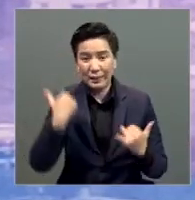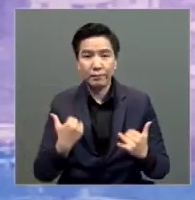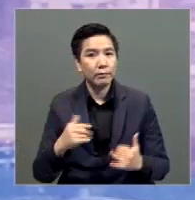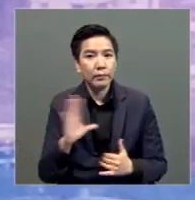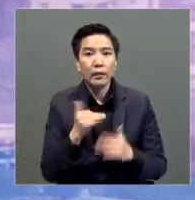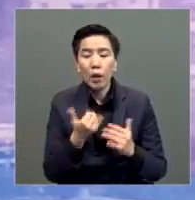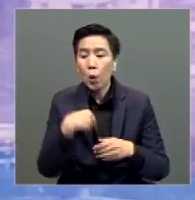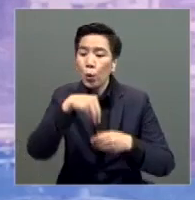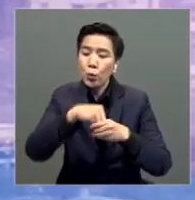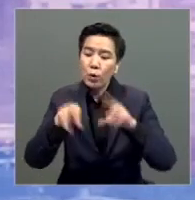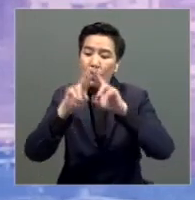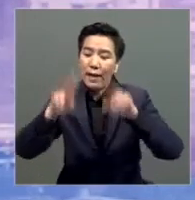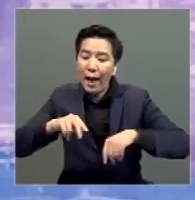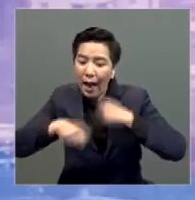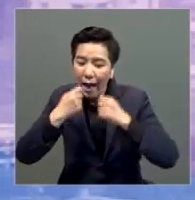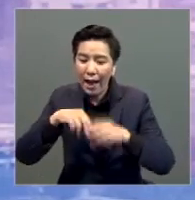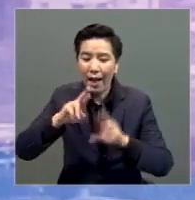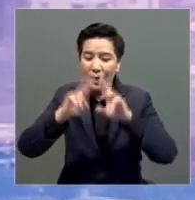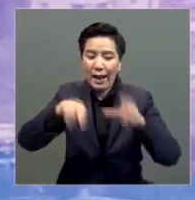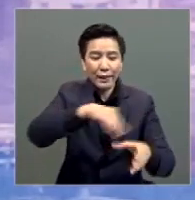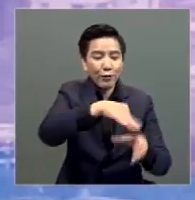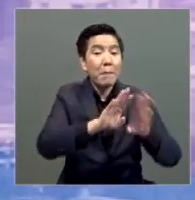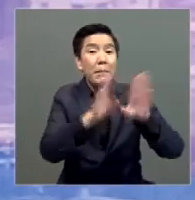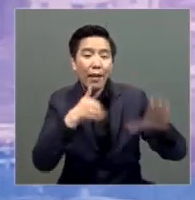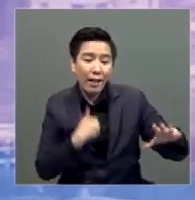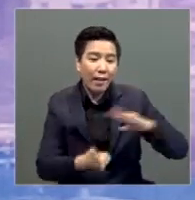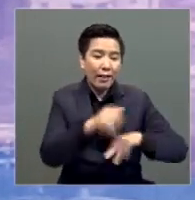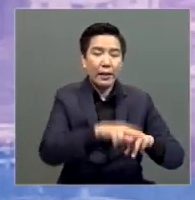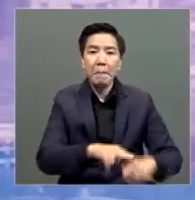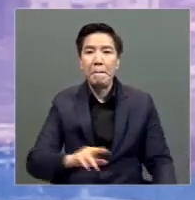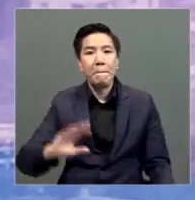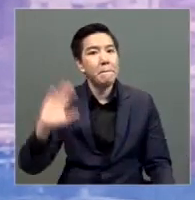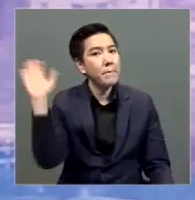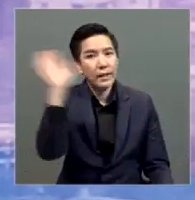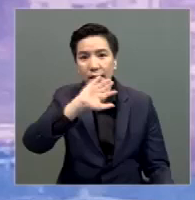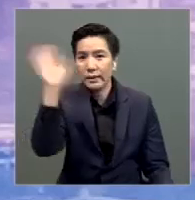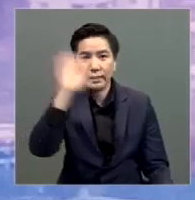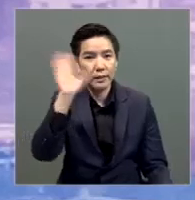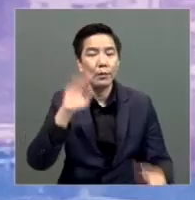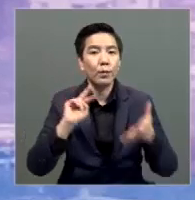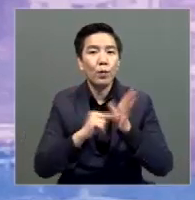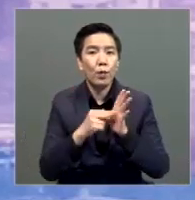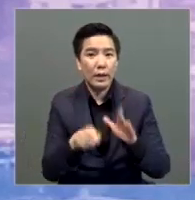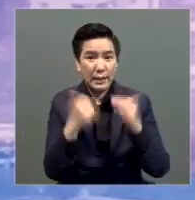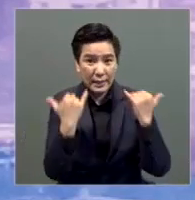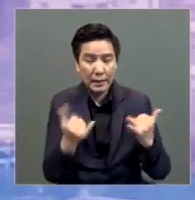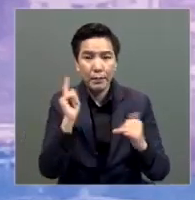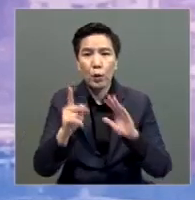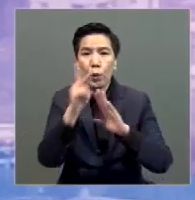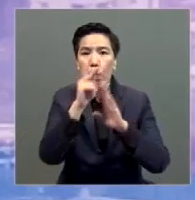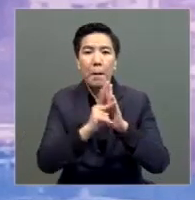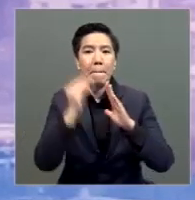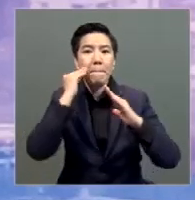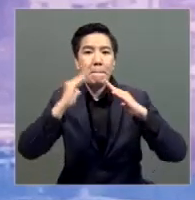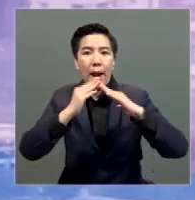าตามมาอยู่ตามร้านอาหารร้านกาแฟที่ไหนไม่ได้ทั้งสิ้นเพราะนี่คือการห้ามออก